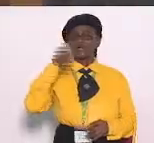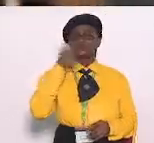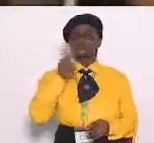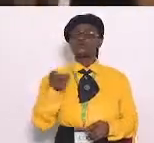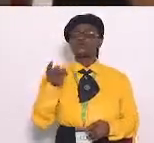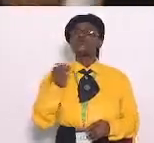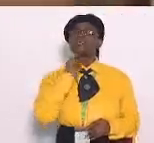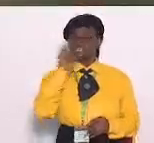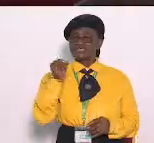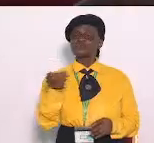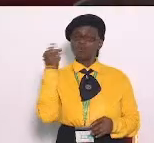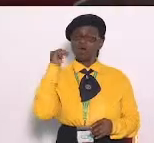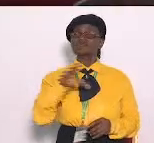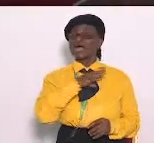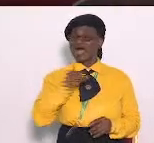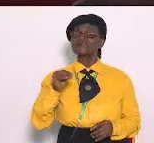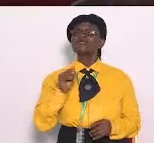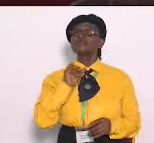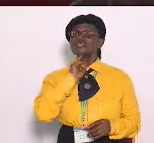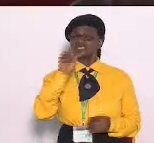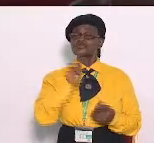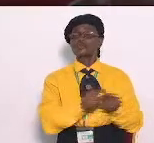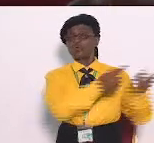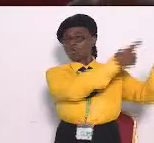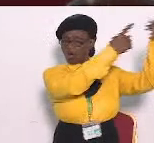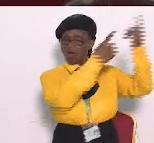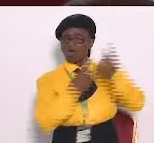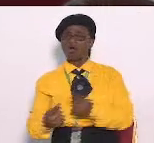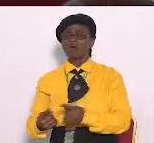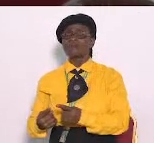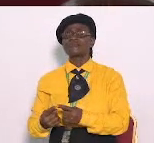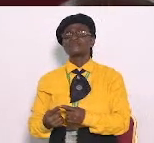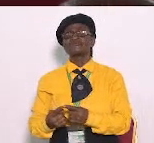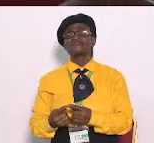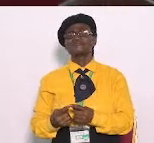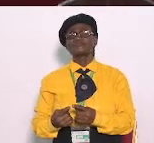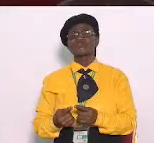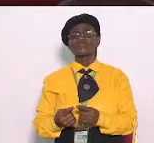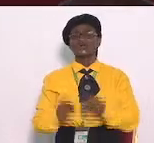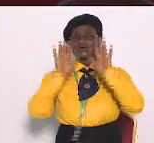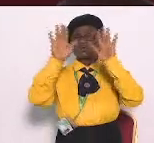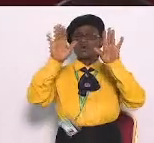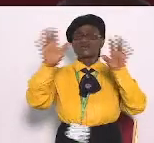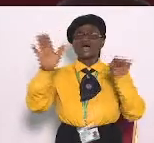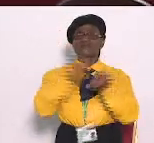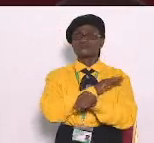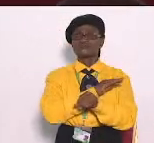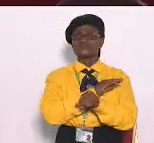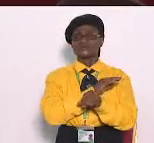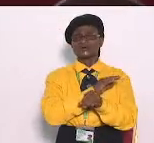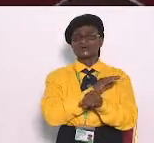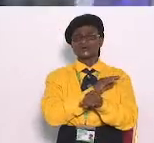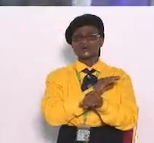fin celui qui est celui qui était celui qui vient